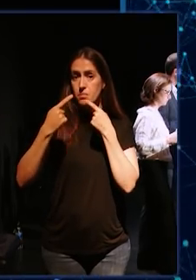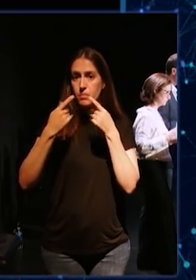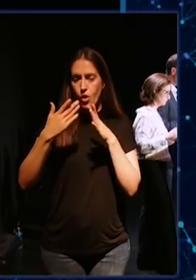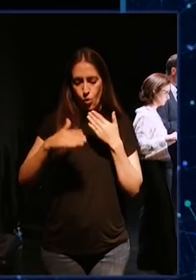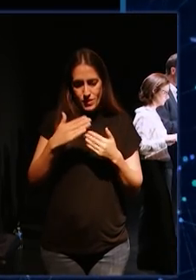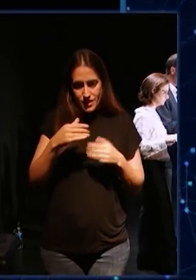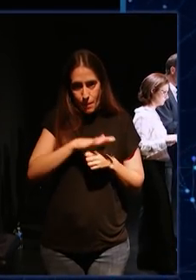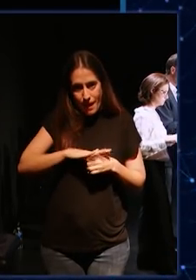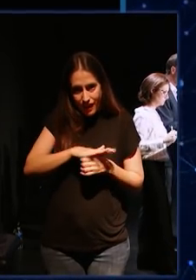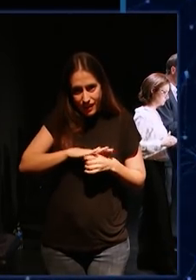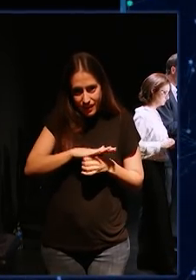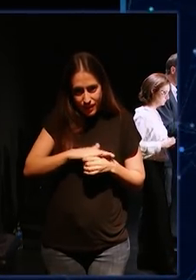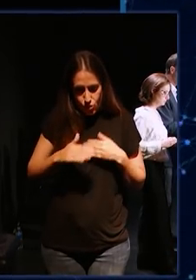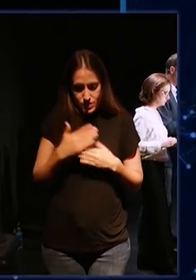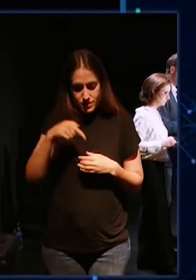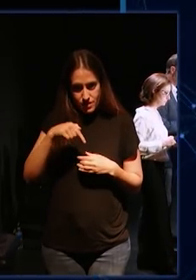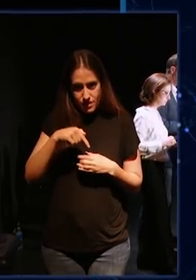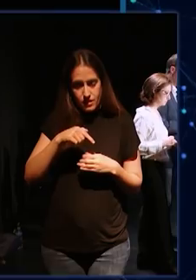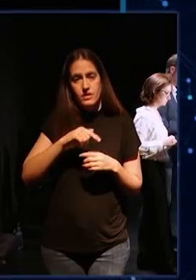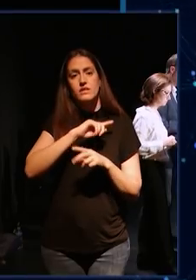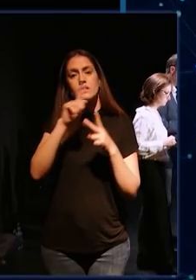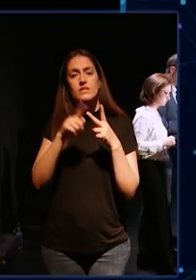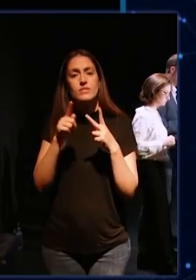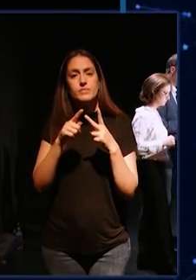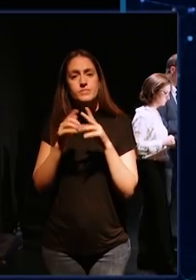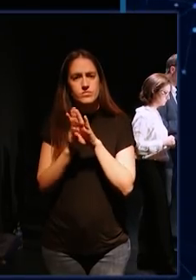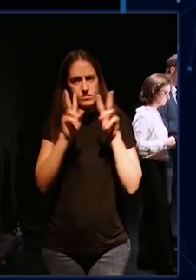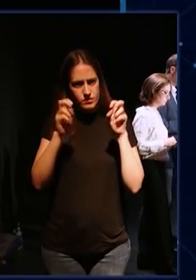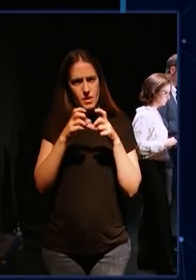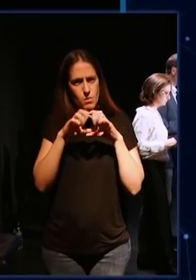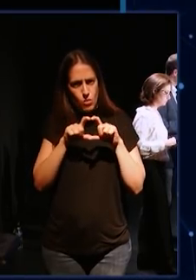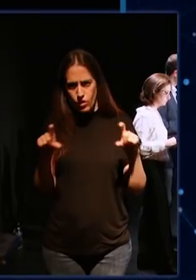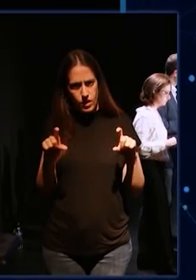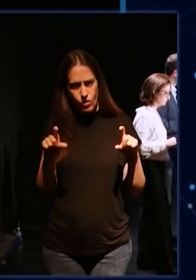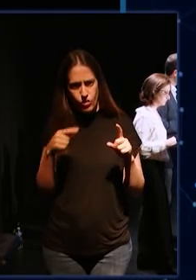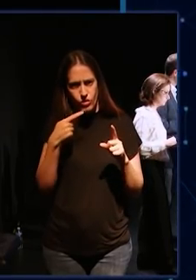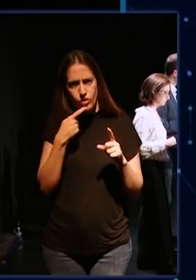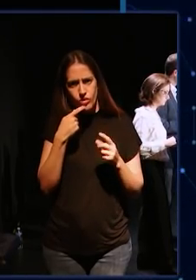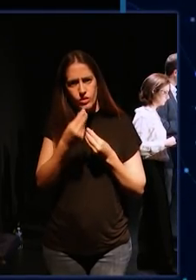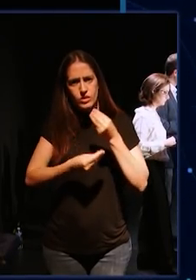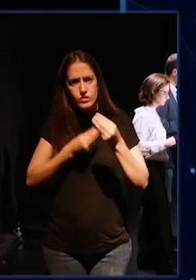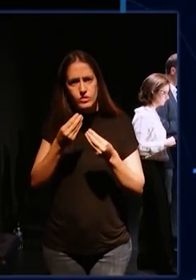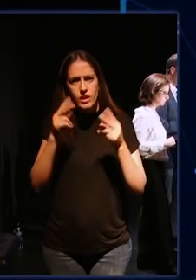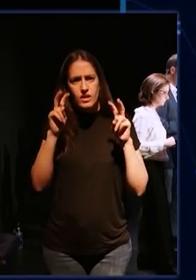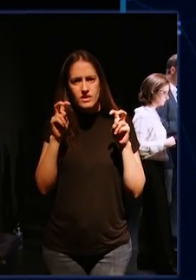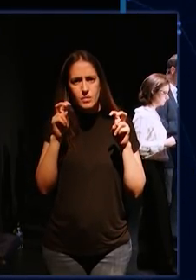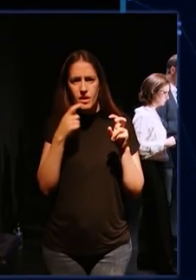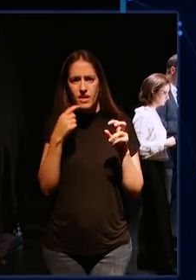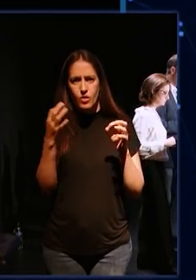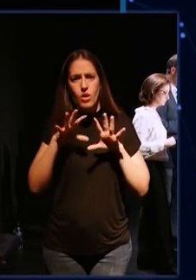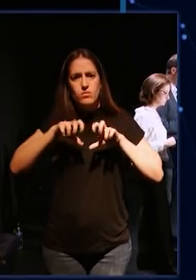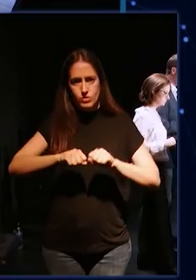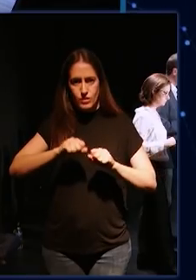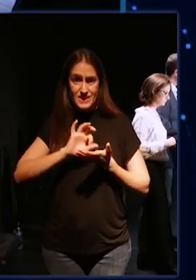barris, primer lloc, i segon, hi ha un tema greu, que és el tema de com s'està portant el tema de la